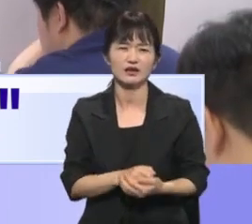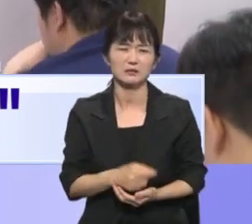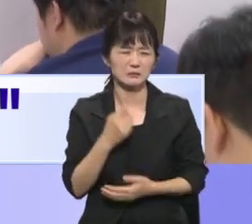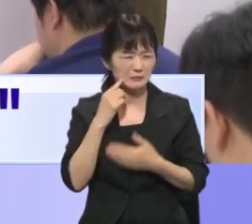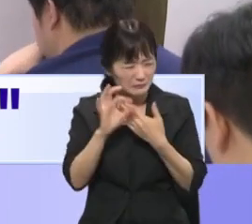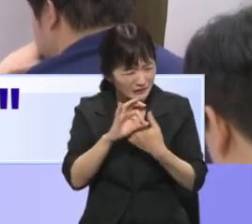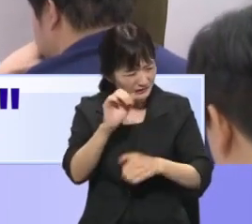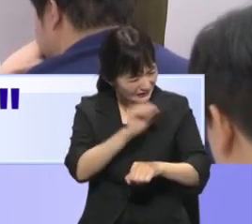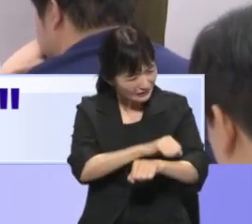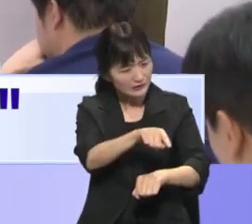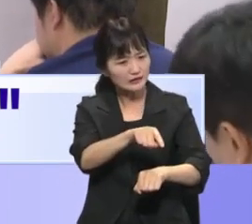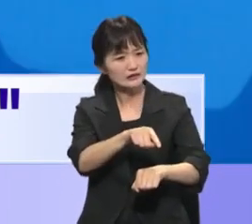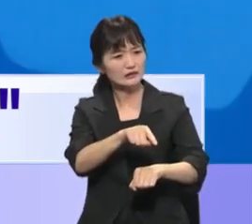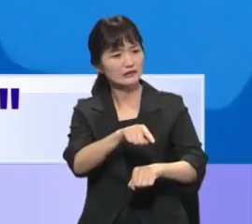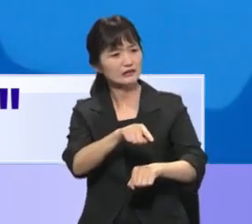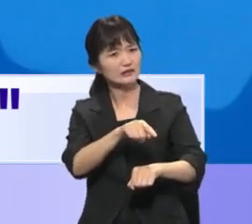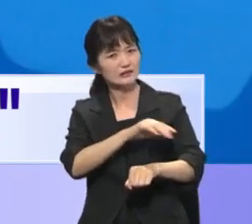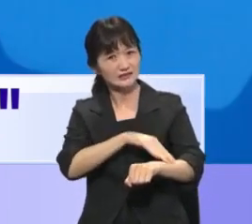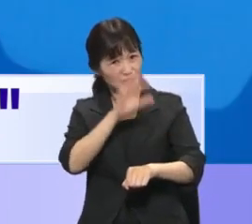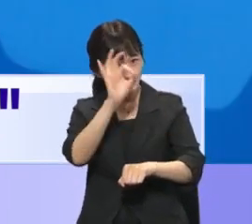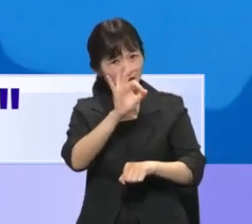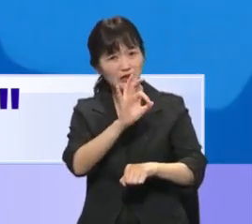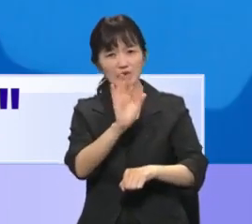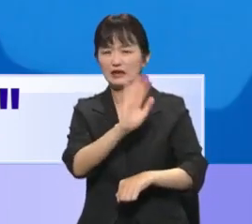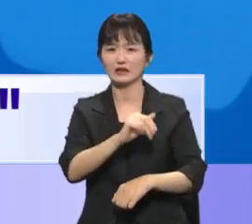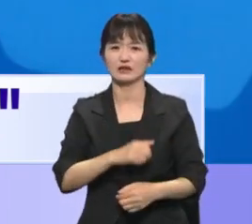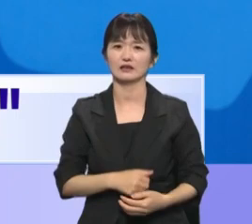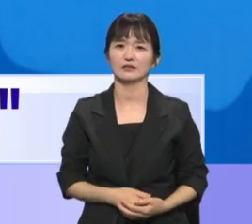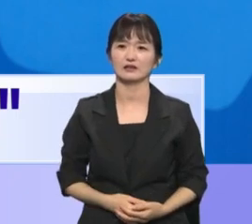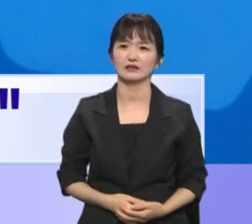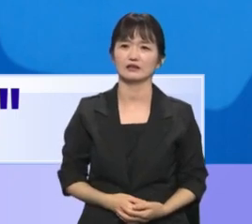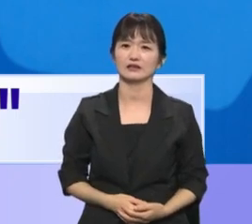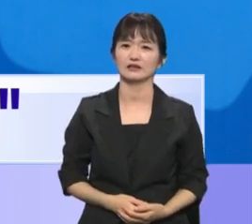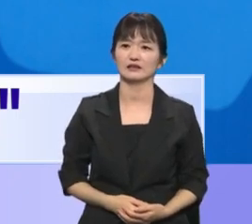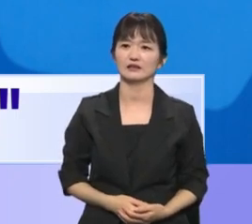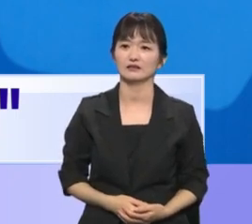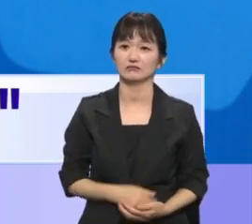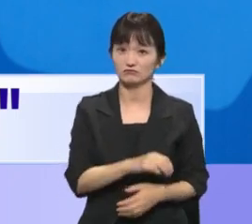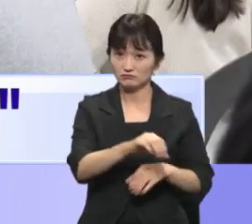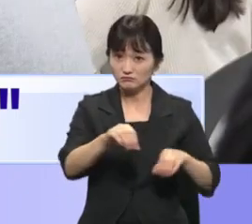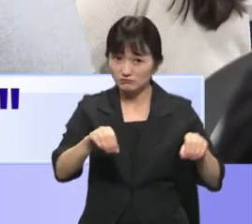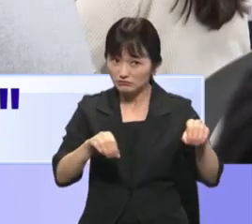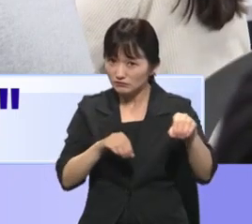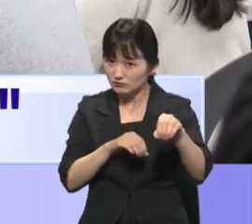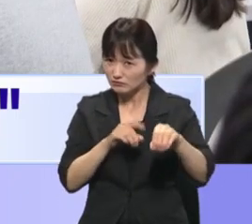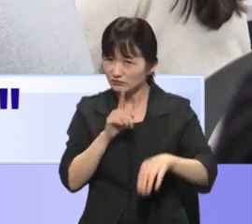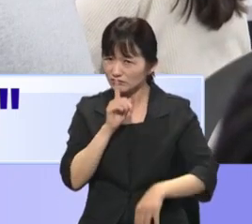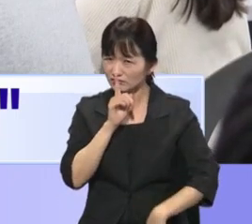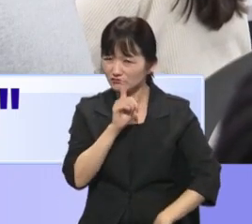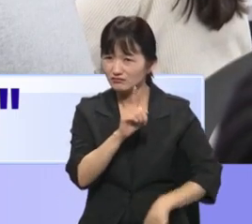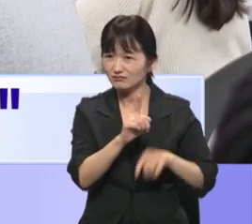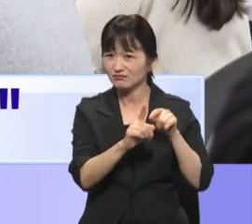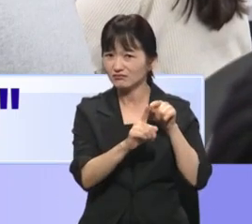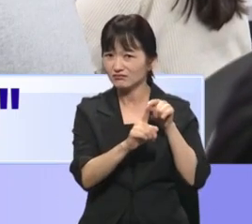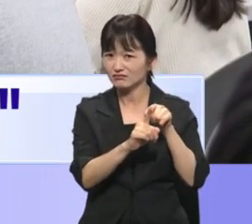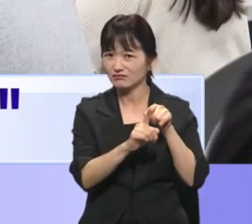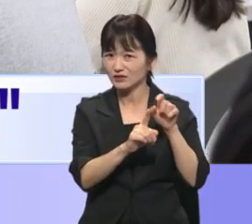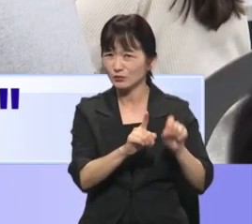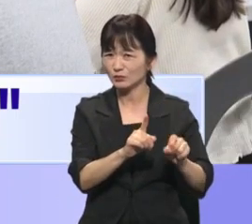그 곱게 불 고민은 없었을 거라고 저는 봐요 그래서 오히려 저는 저 말이 더